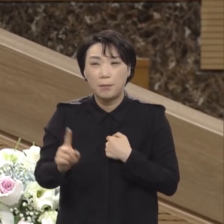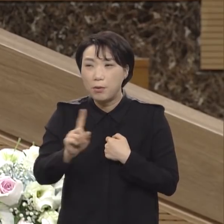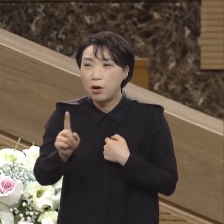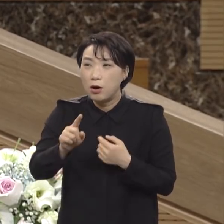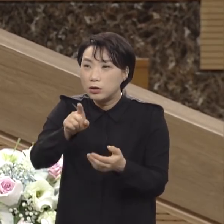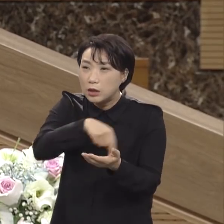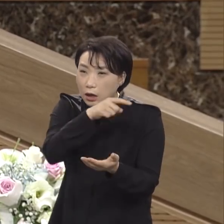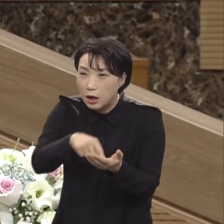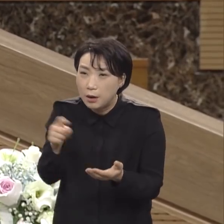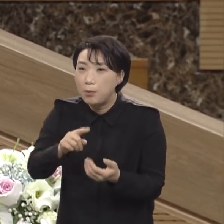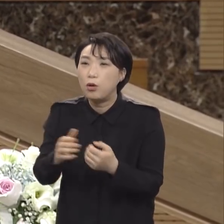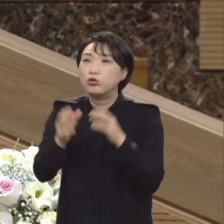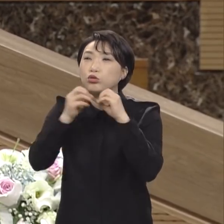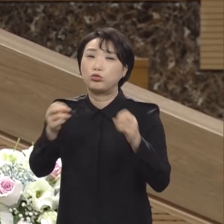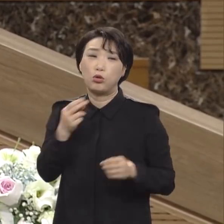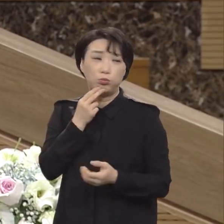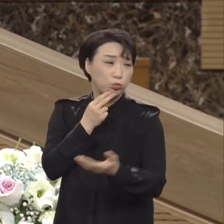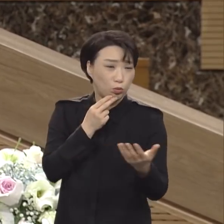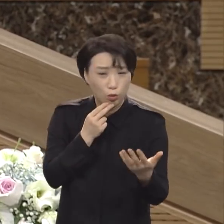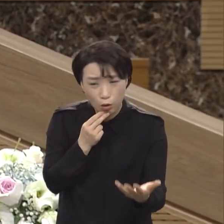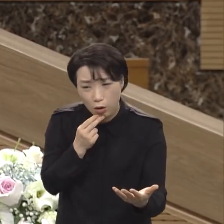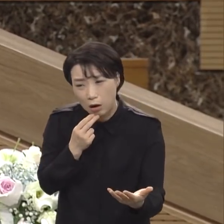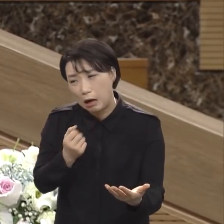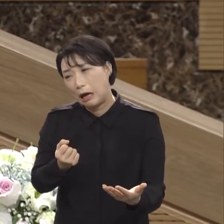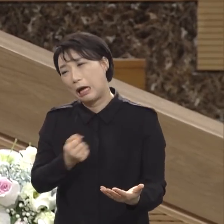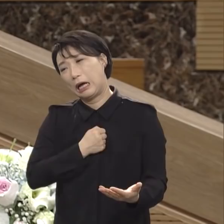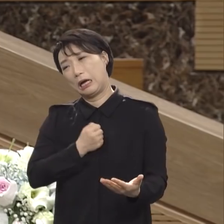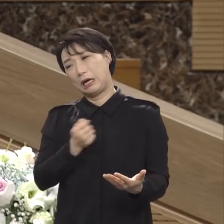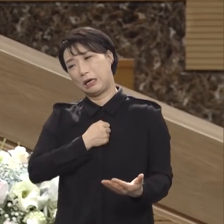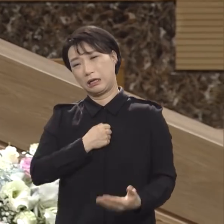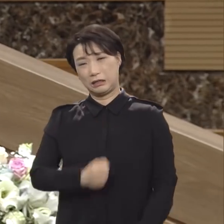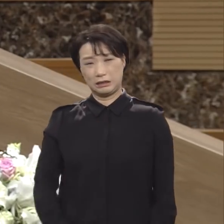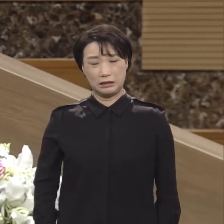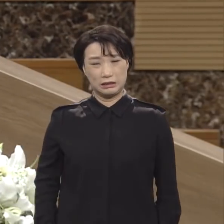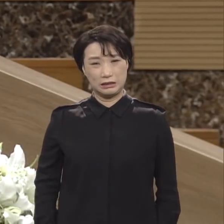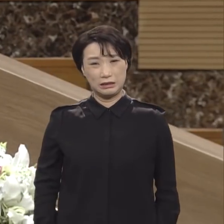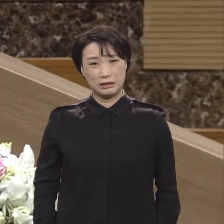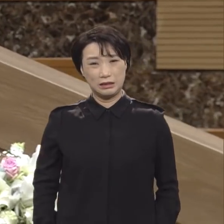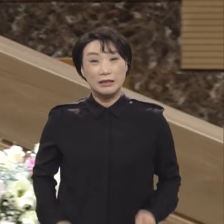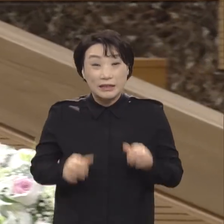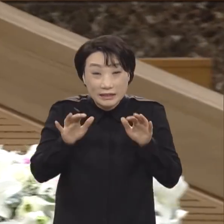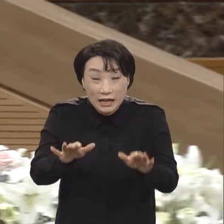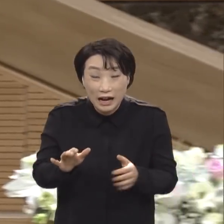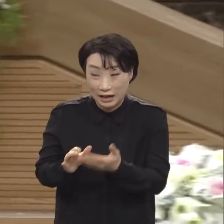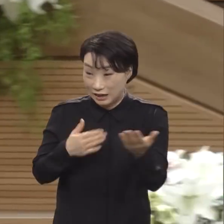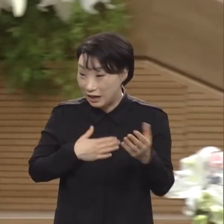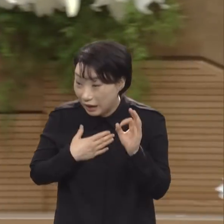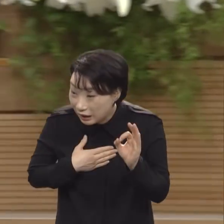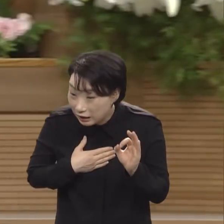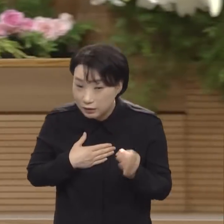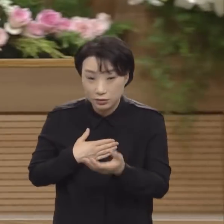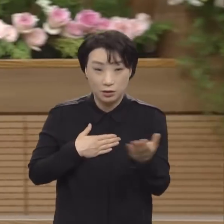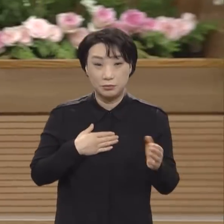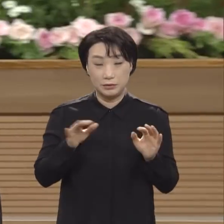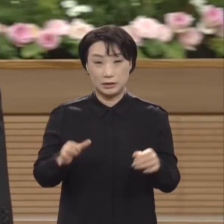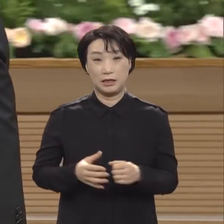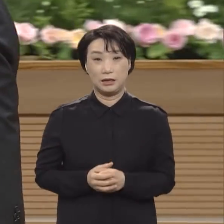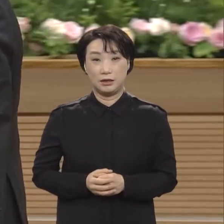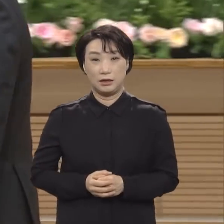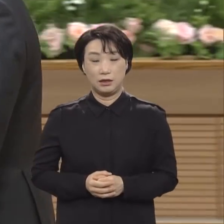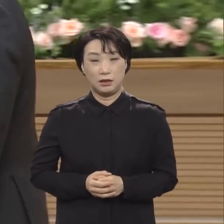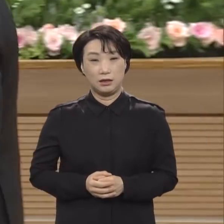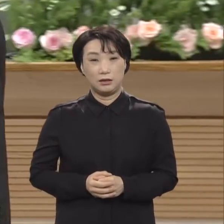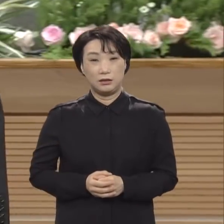무엇인가 표시를 내놓지 않는다. 이건 안 되는 일이지 진짜. 이해가 됩니까?